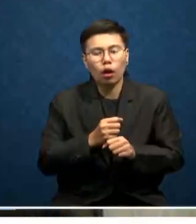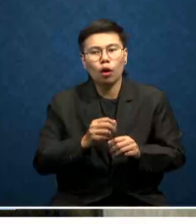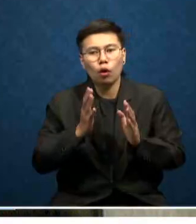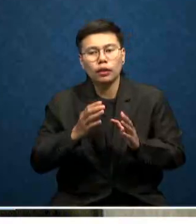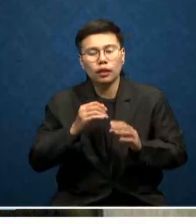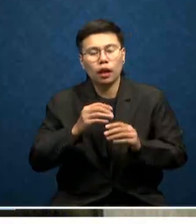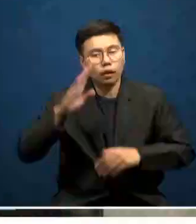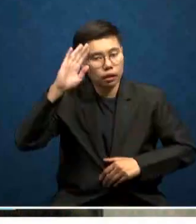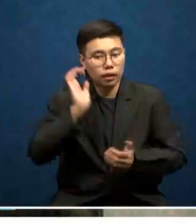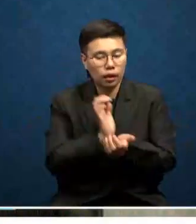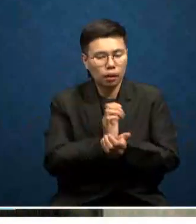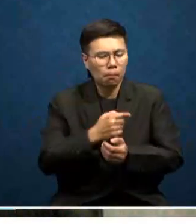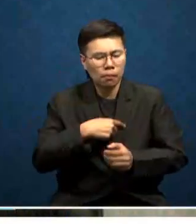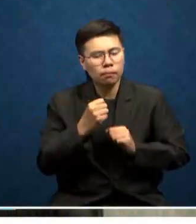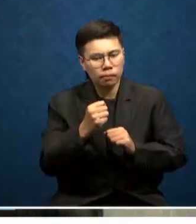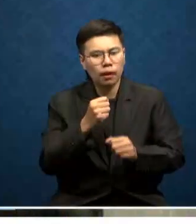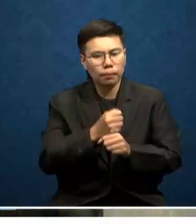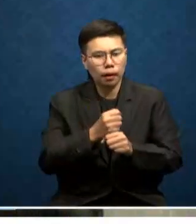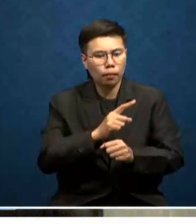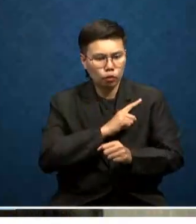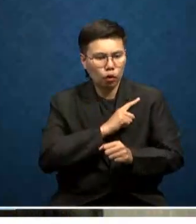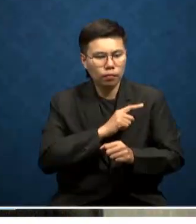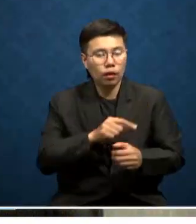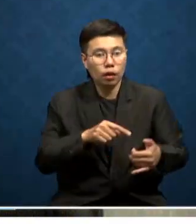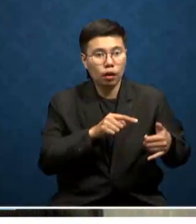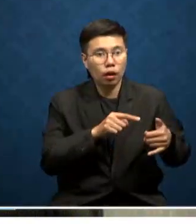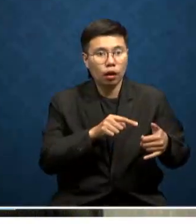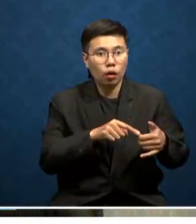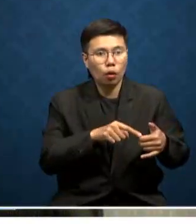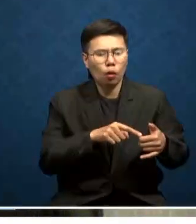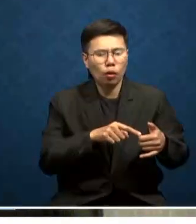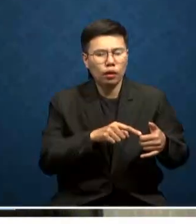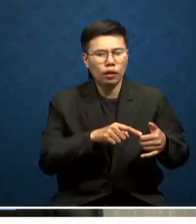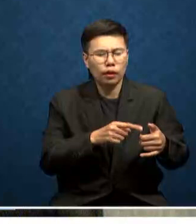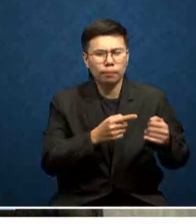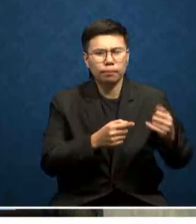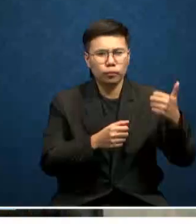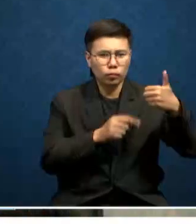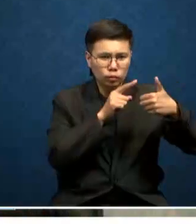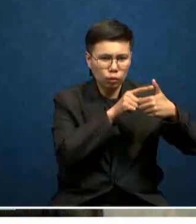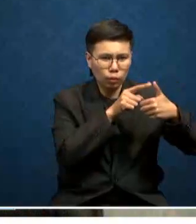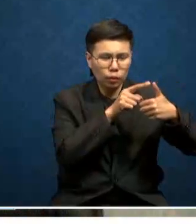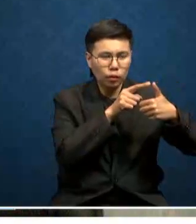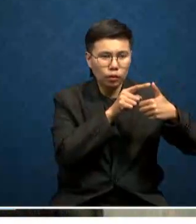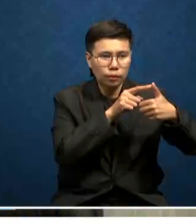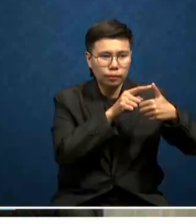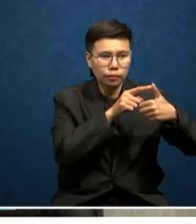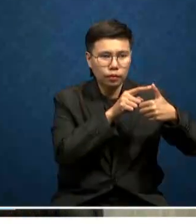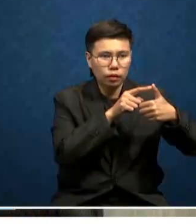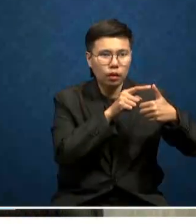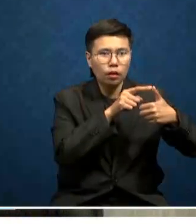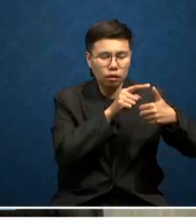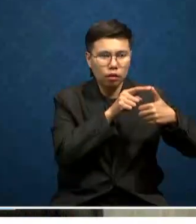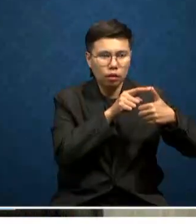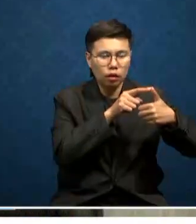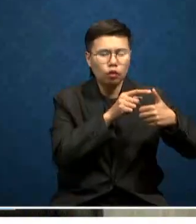ในการปฏิบัติหน้าที่แล้วก็ผู้ที่ถูกกระทำก็สามารถที่จะยืนยันได้ว่าได้รับการปฏิบัติที่เห